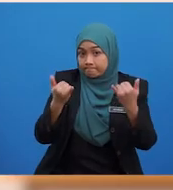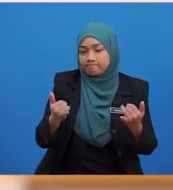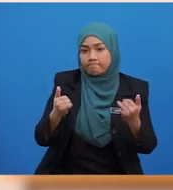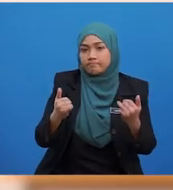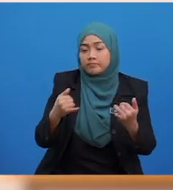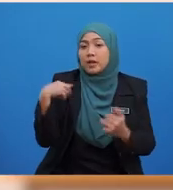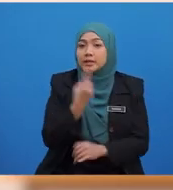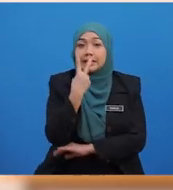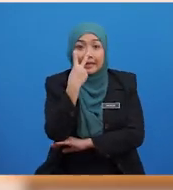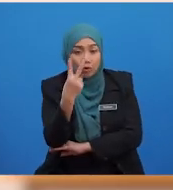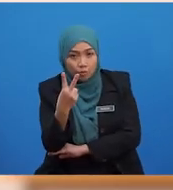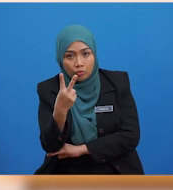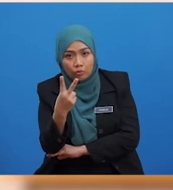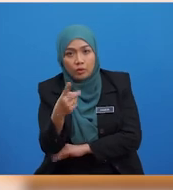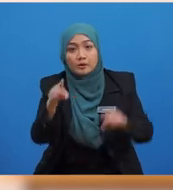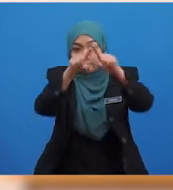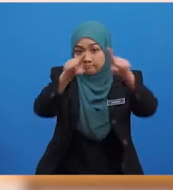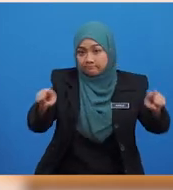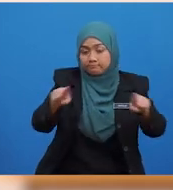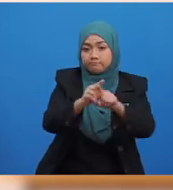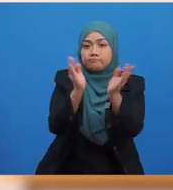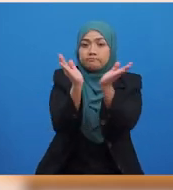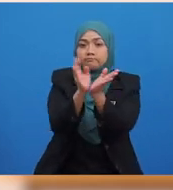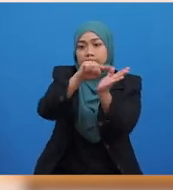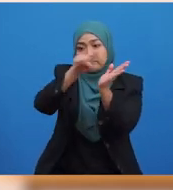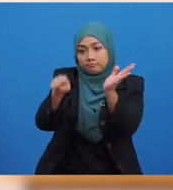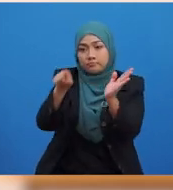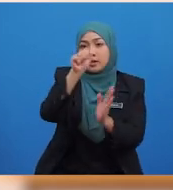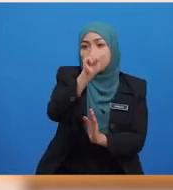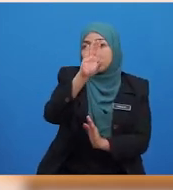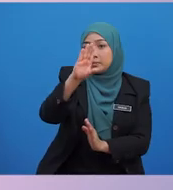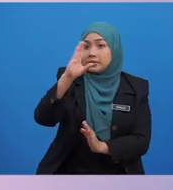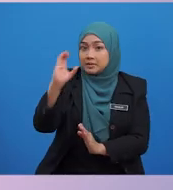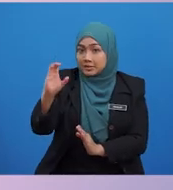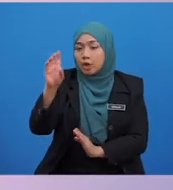sekarang kita beralih Pulau kepada segitiga cakwe